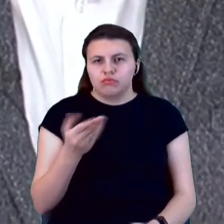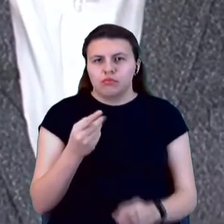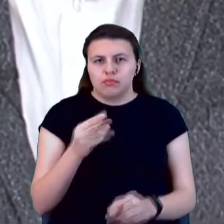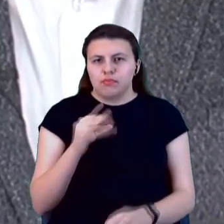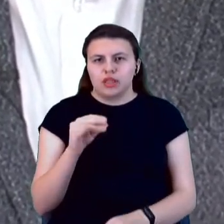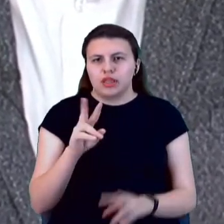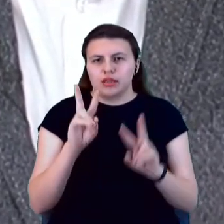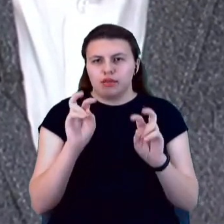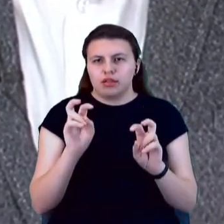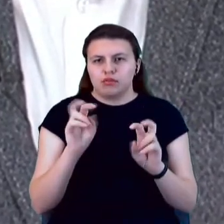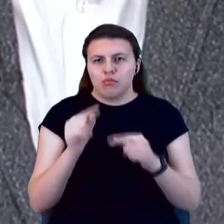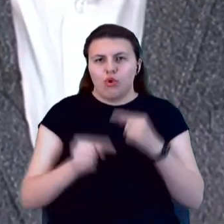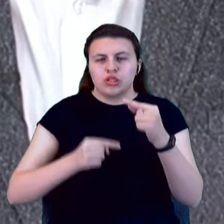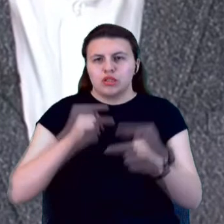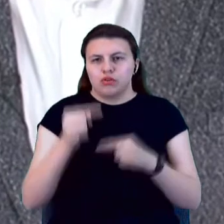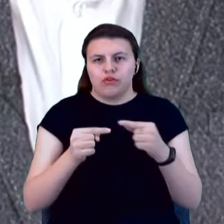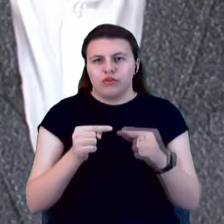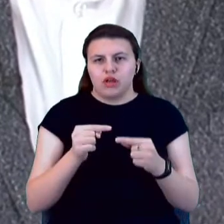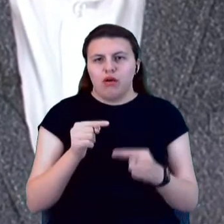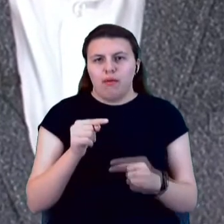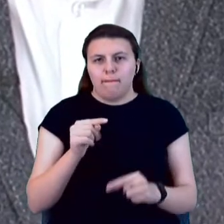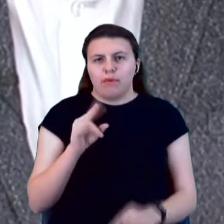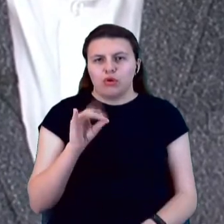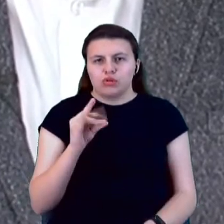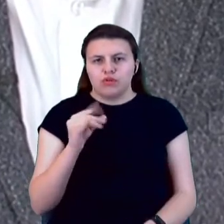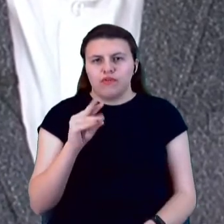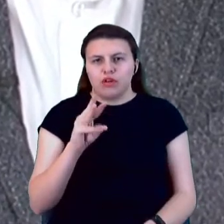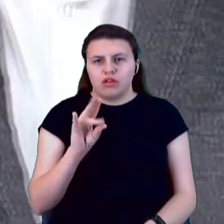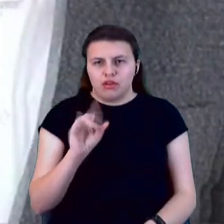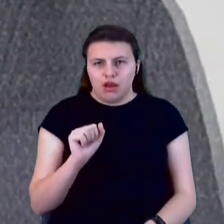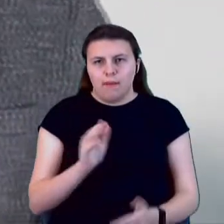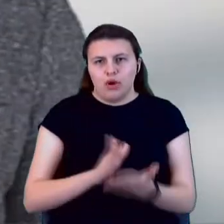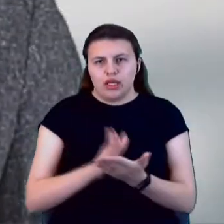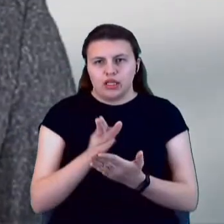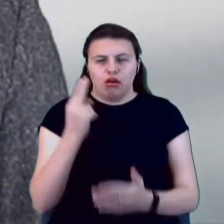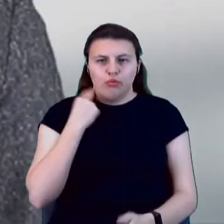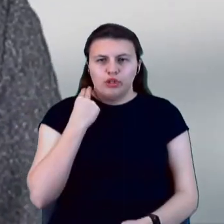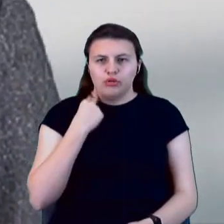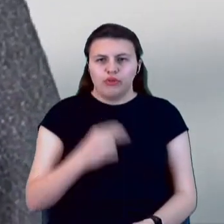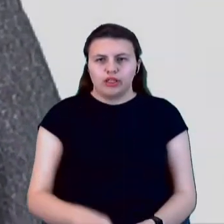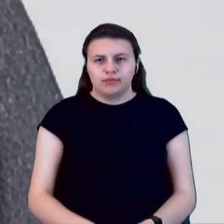тезою «послідовна та прогнозована політика оподаткування».